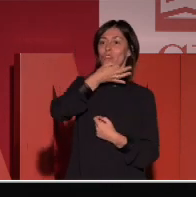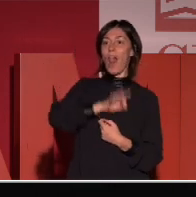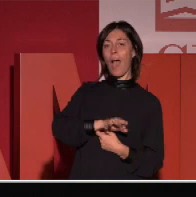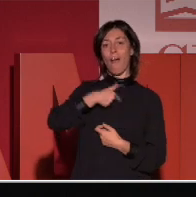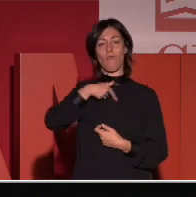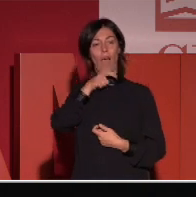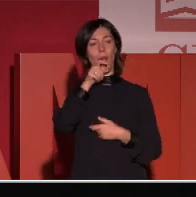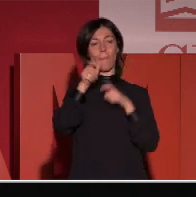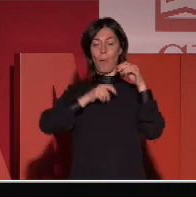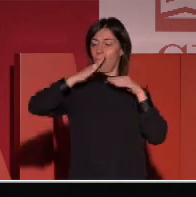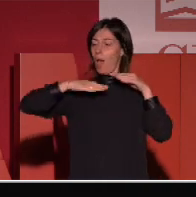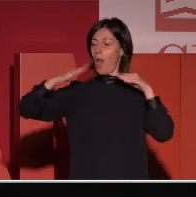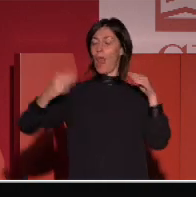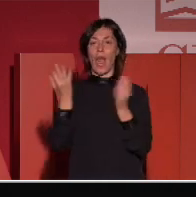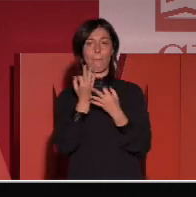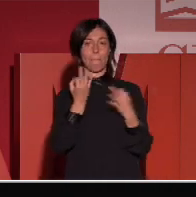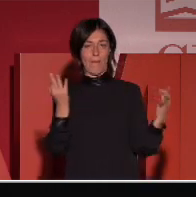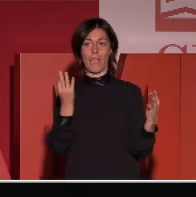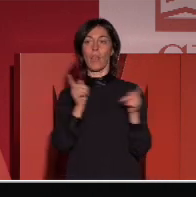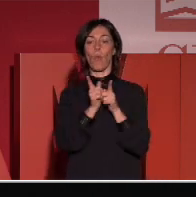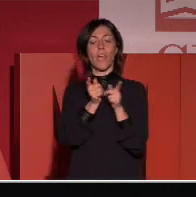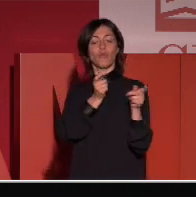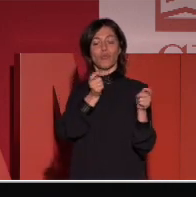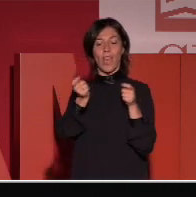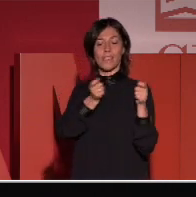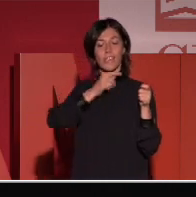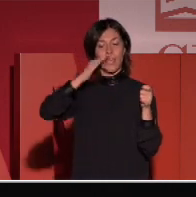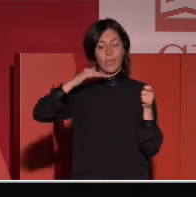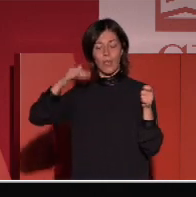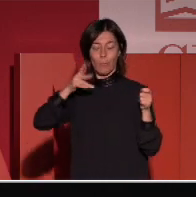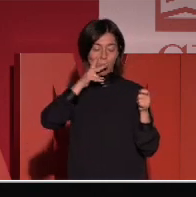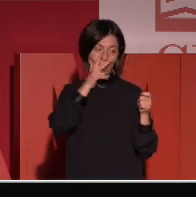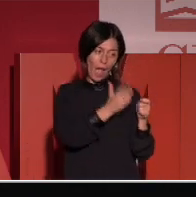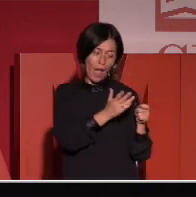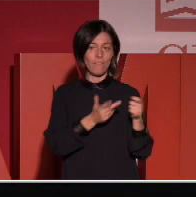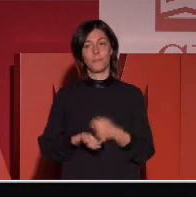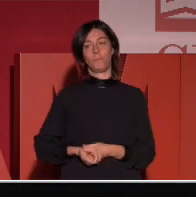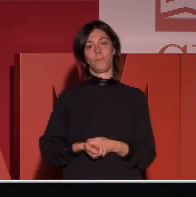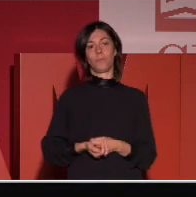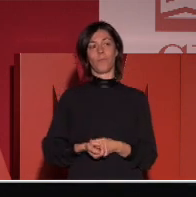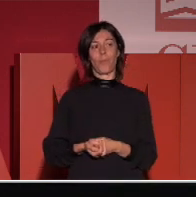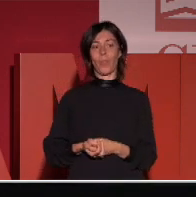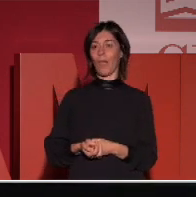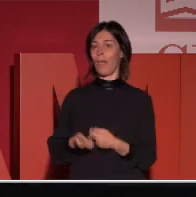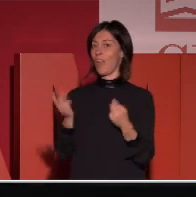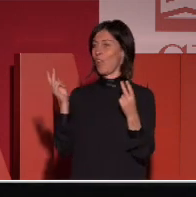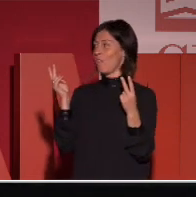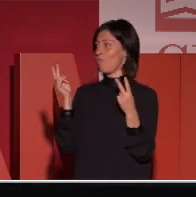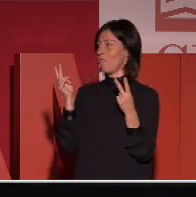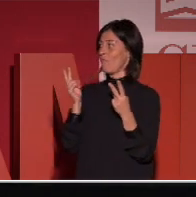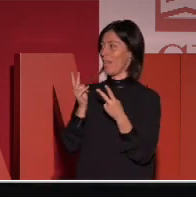ora non ne conosco altra ne femmine maschi tu invece non ha però parlo in sap però in sardo di con la lingua è